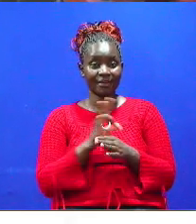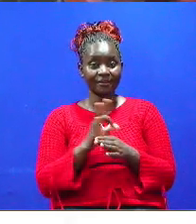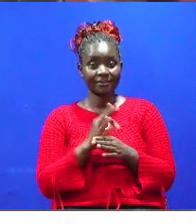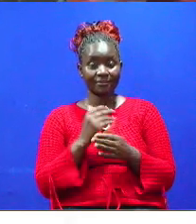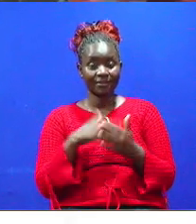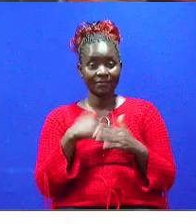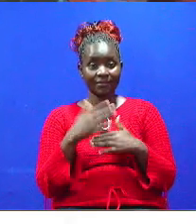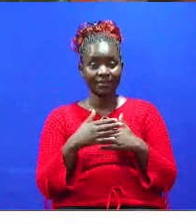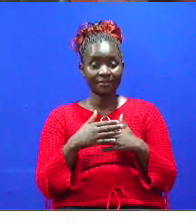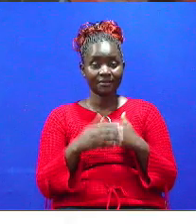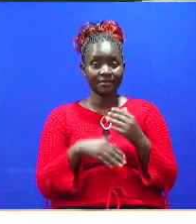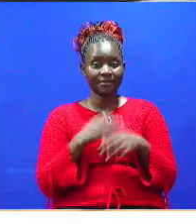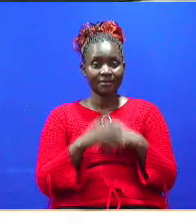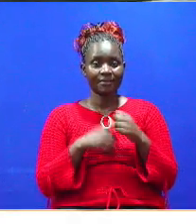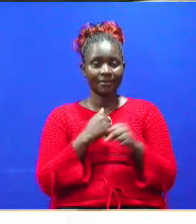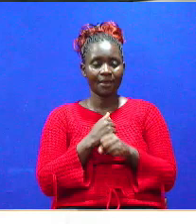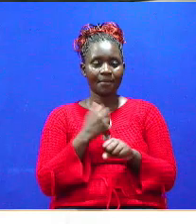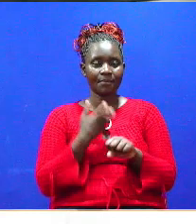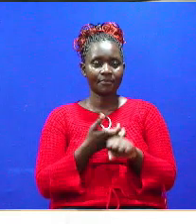year igo bakongumbure Nyamira